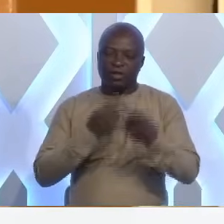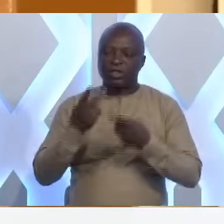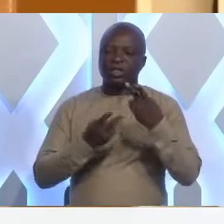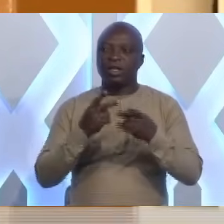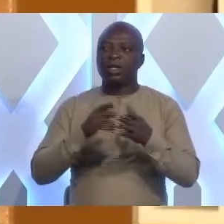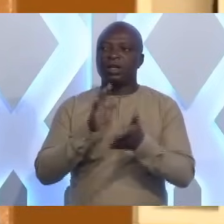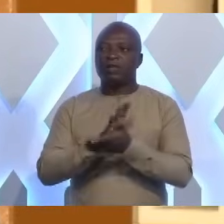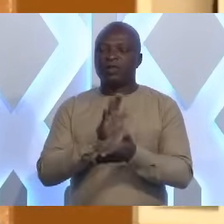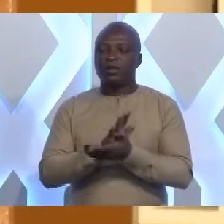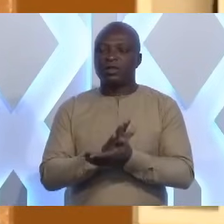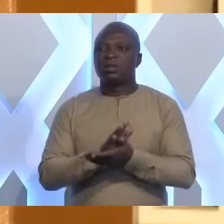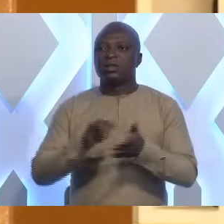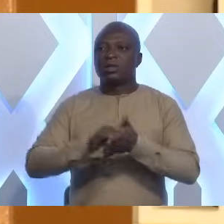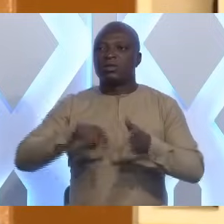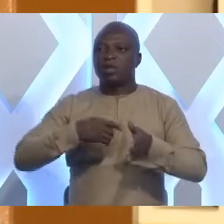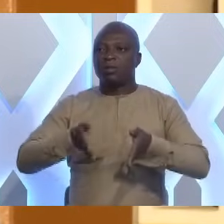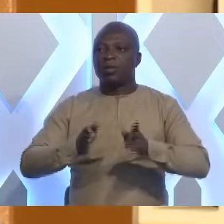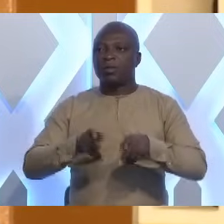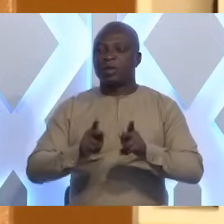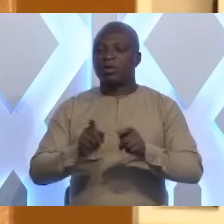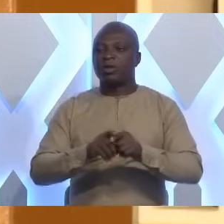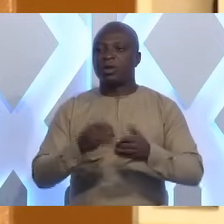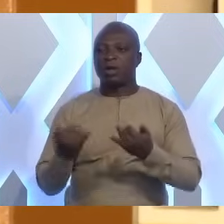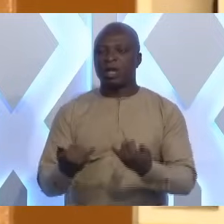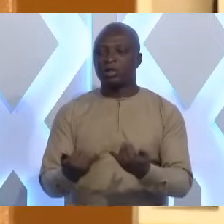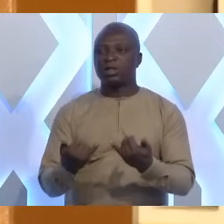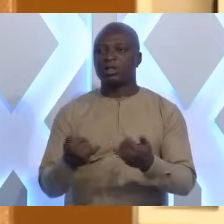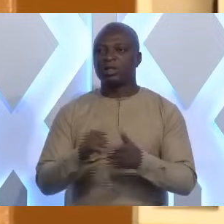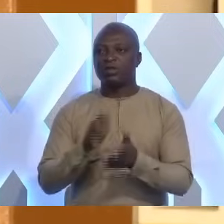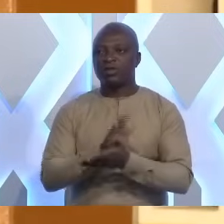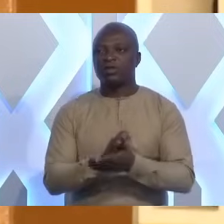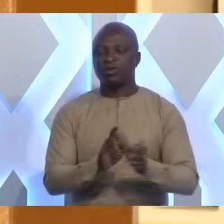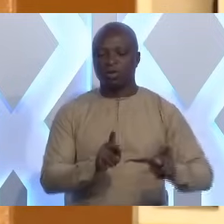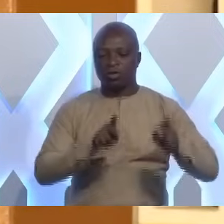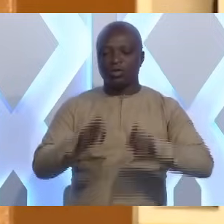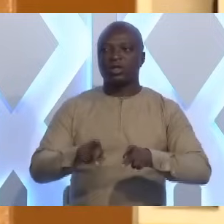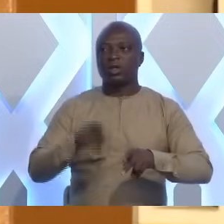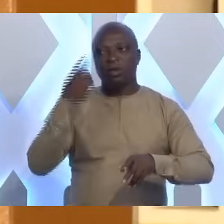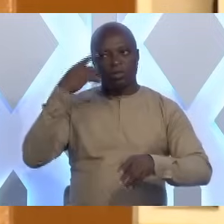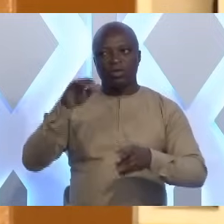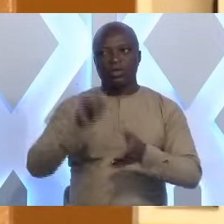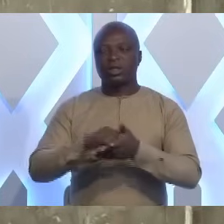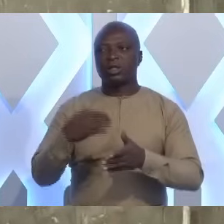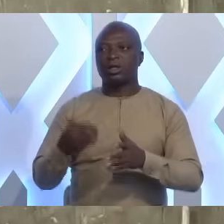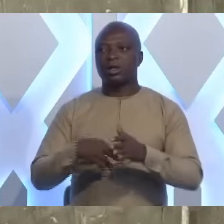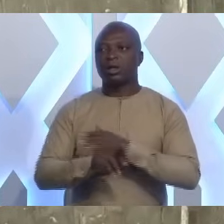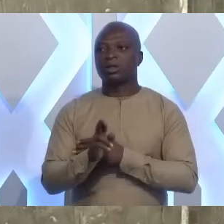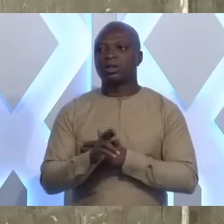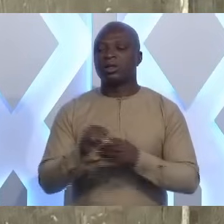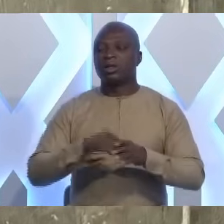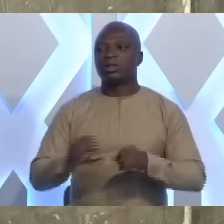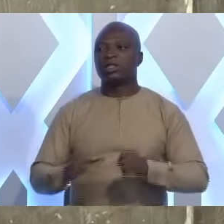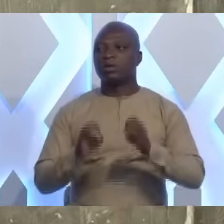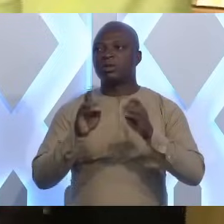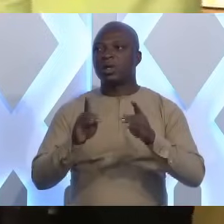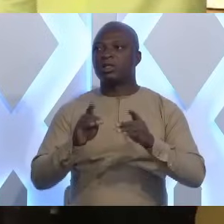ça nous a permis de réactualiser nos fiches, de se repositionner pour cette reprise. Dans le système